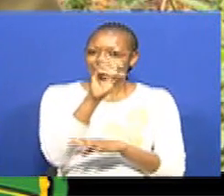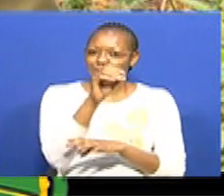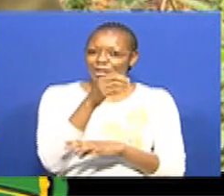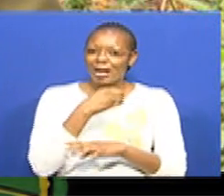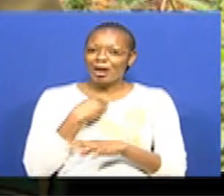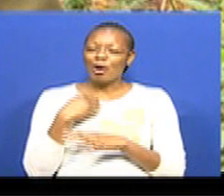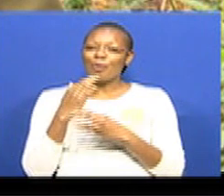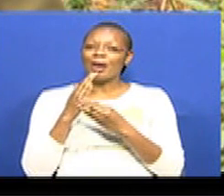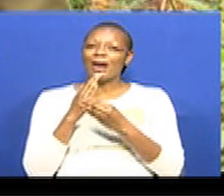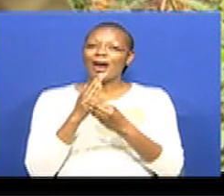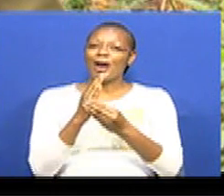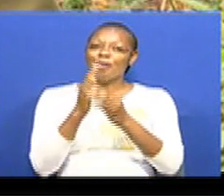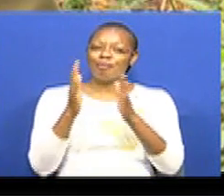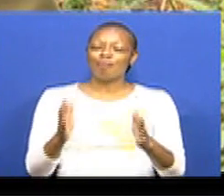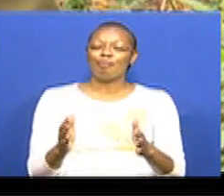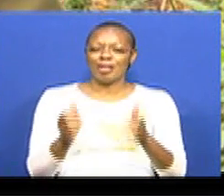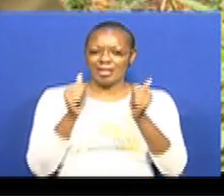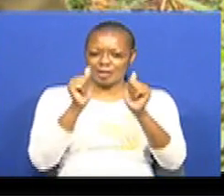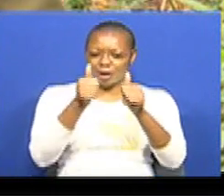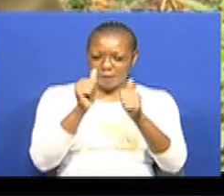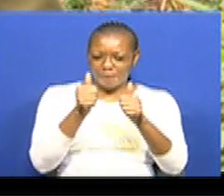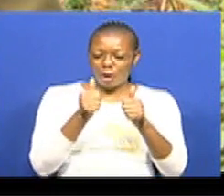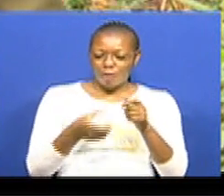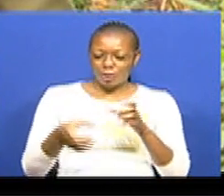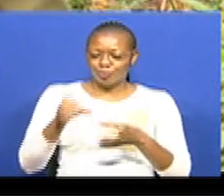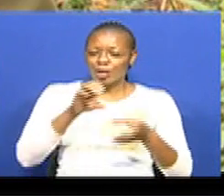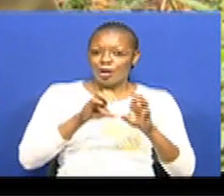kweli siku za usoni tu kuna viongozi thabiti katika nyanja hii ya kilimo na utafiti.